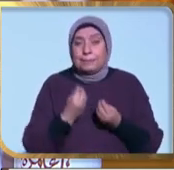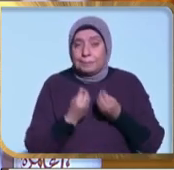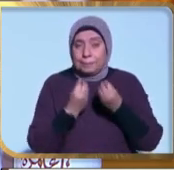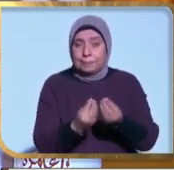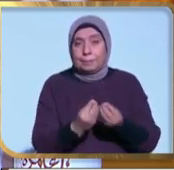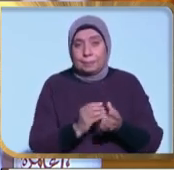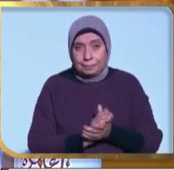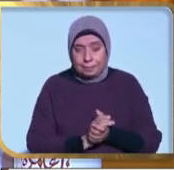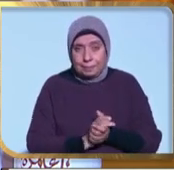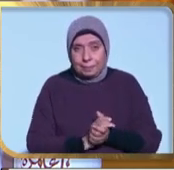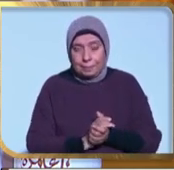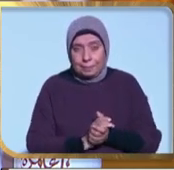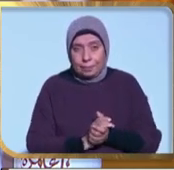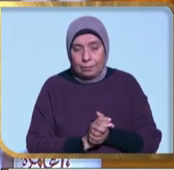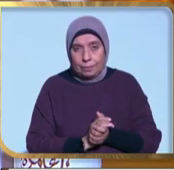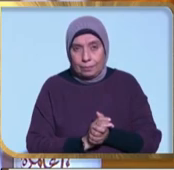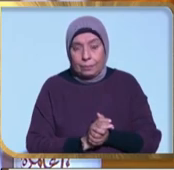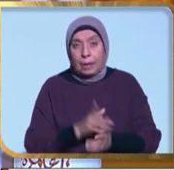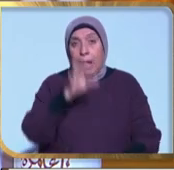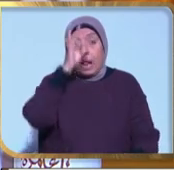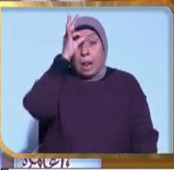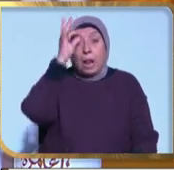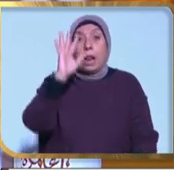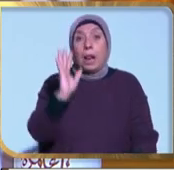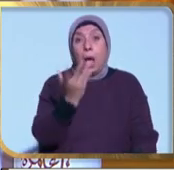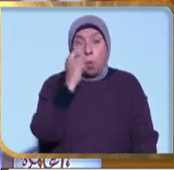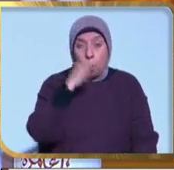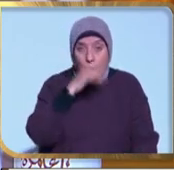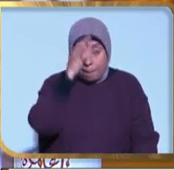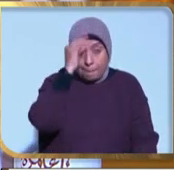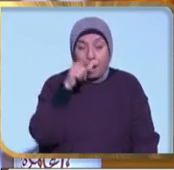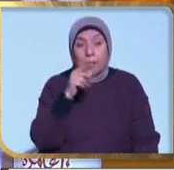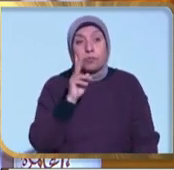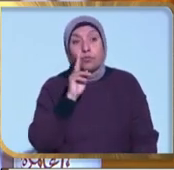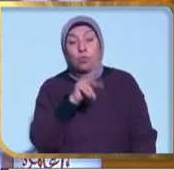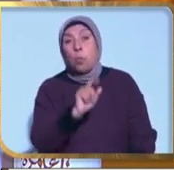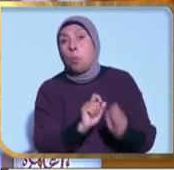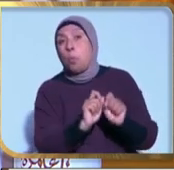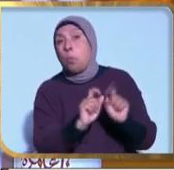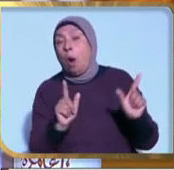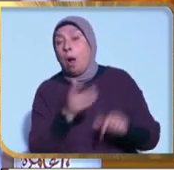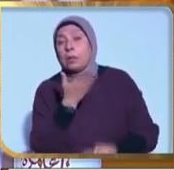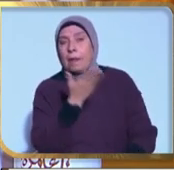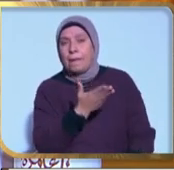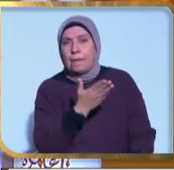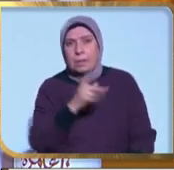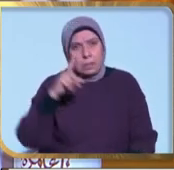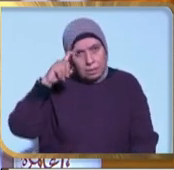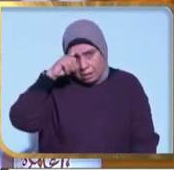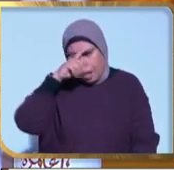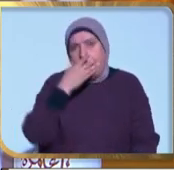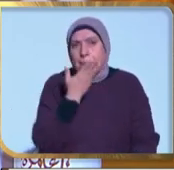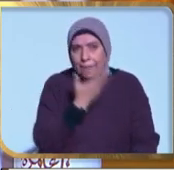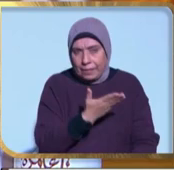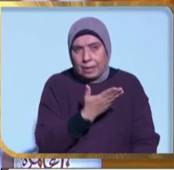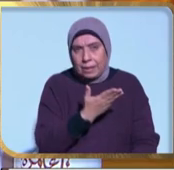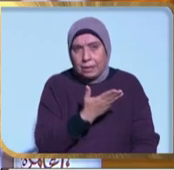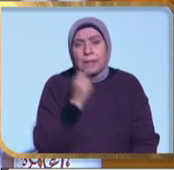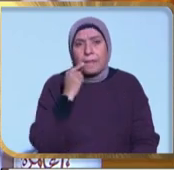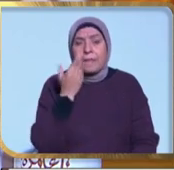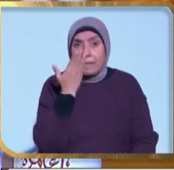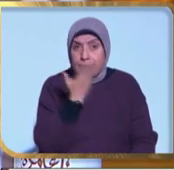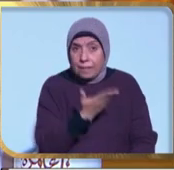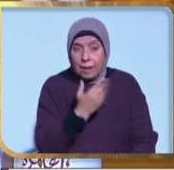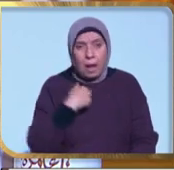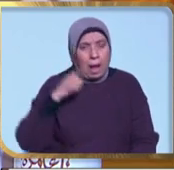بالانسان فاذا تحقق العذر وحدس ما يمنع الانسان انه يقدر